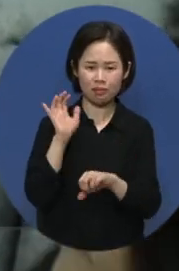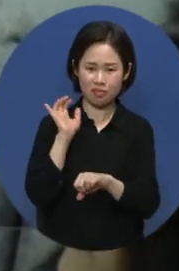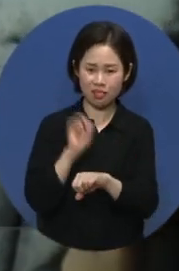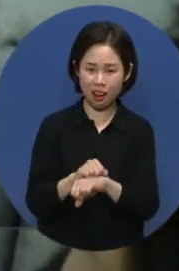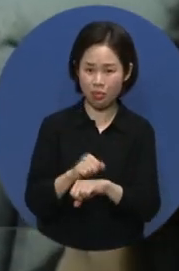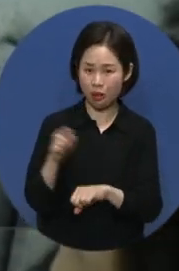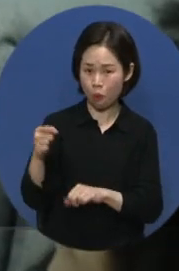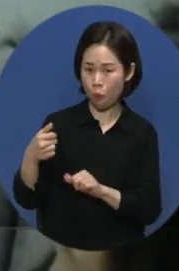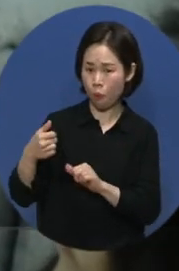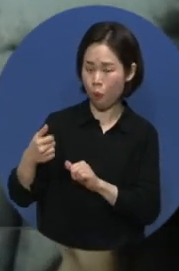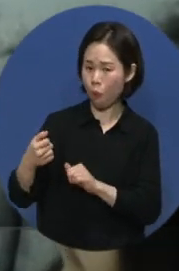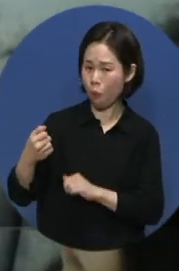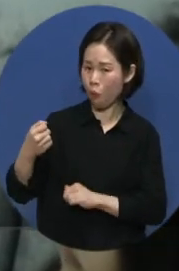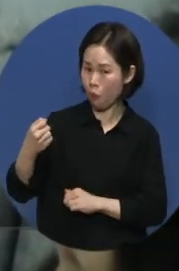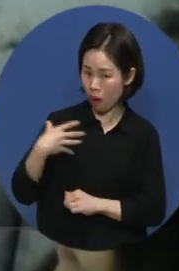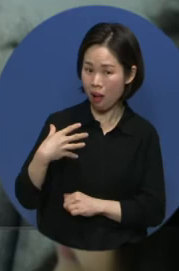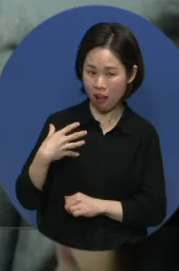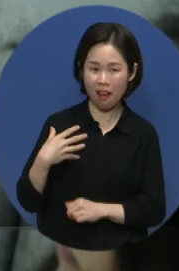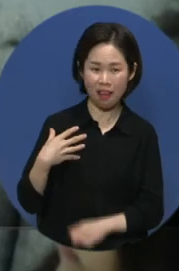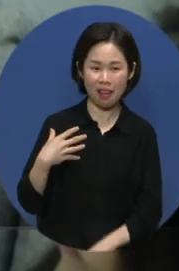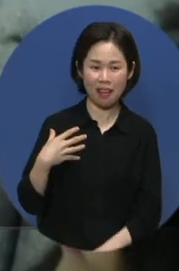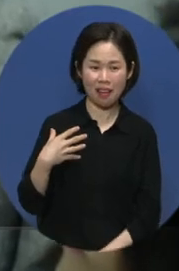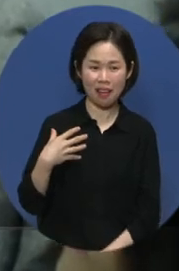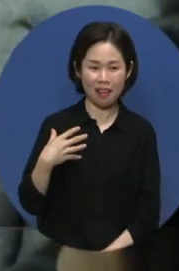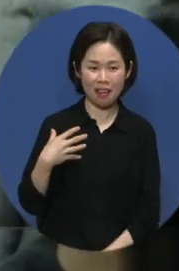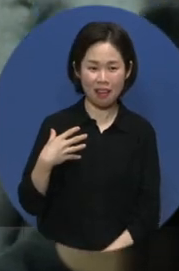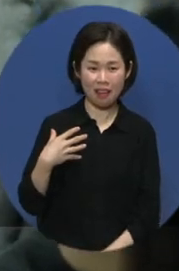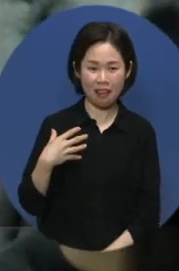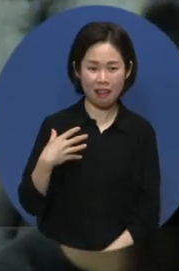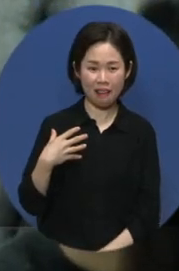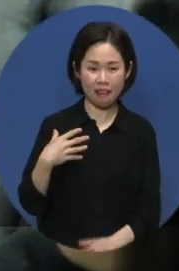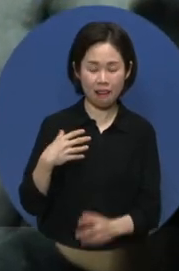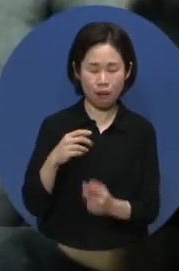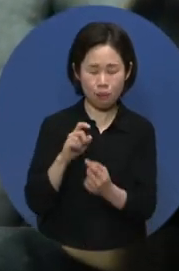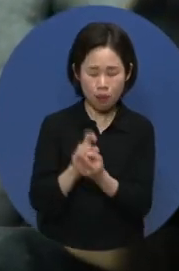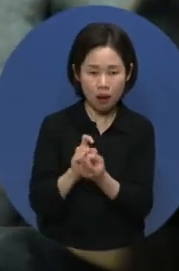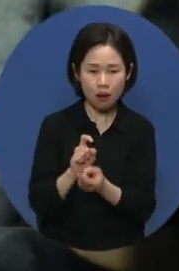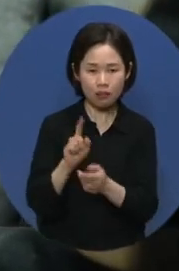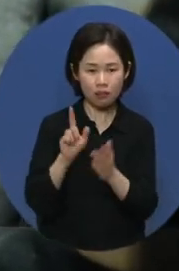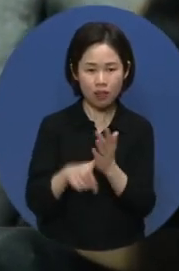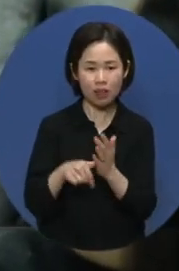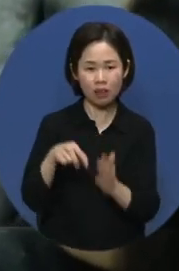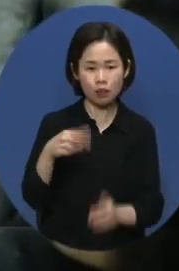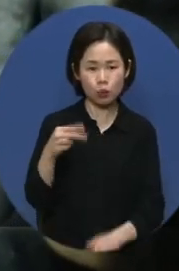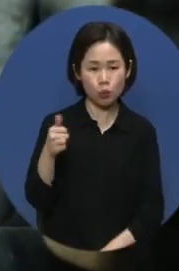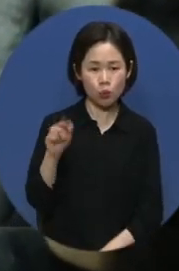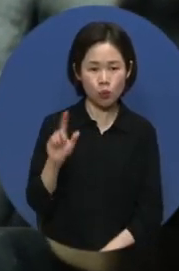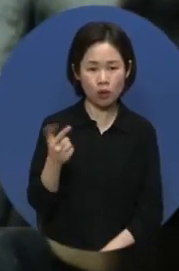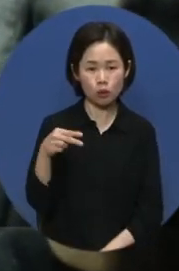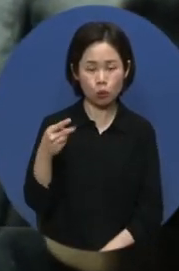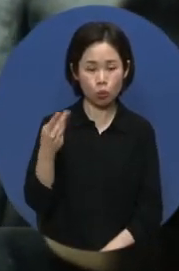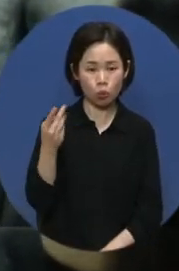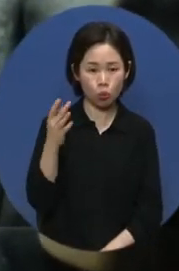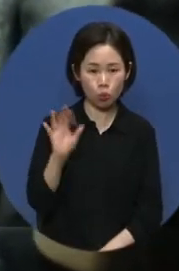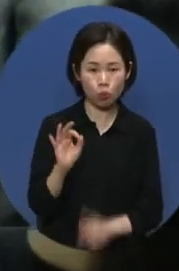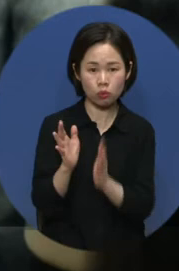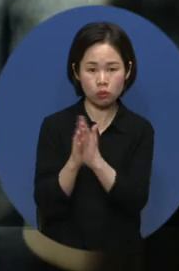잘한다고 하셔서 그 소상소통 서적이랑 공공문을 보여주는데